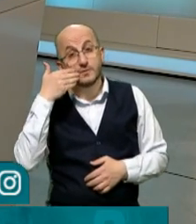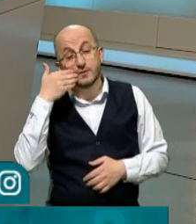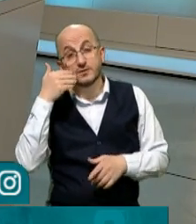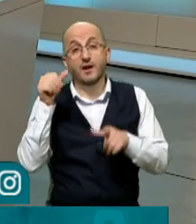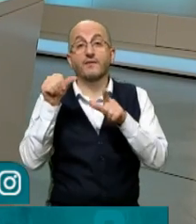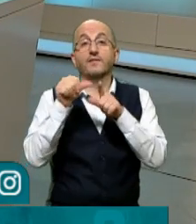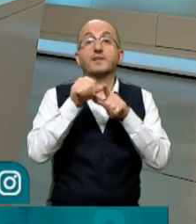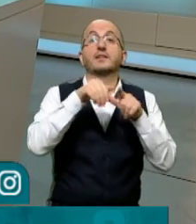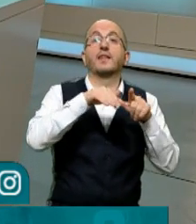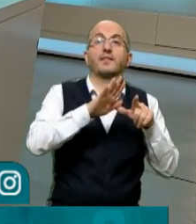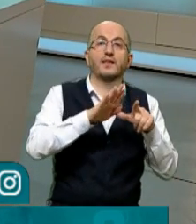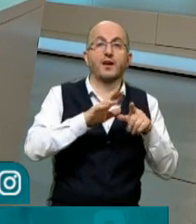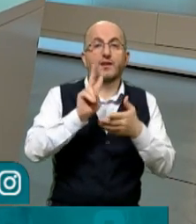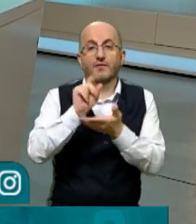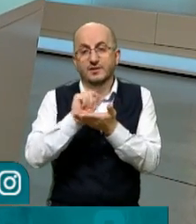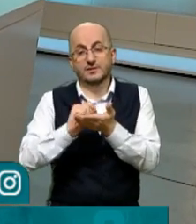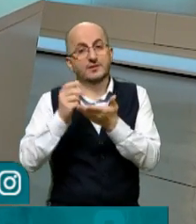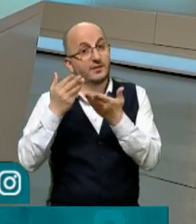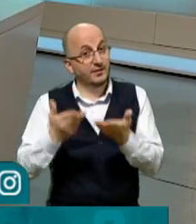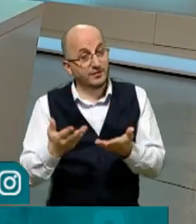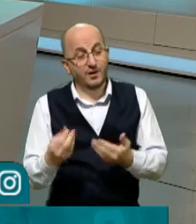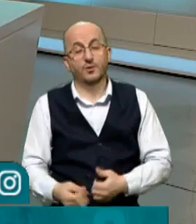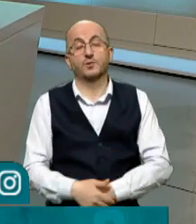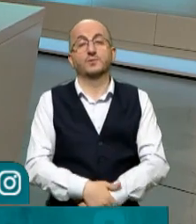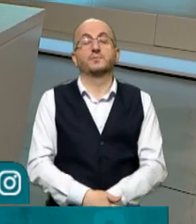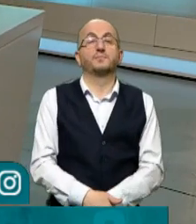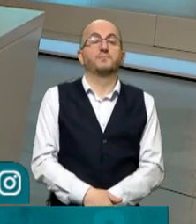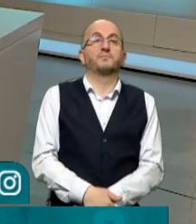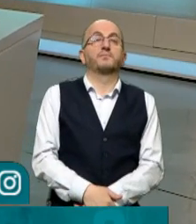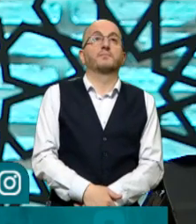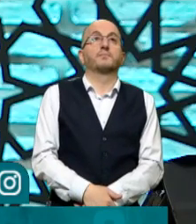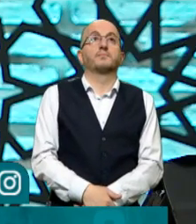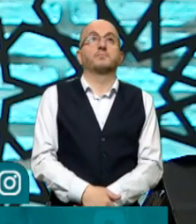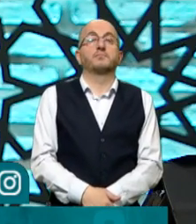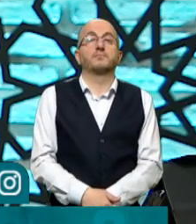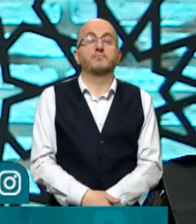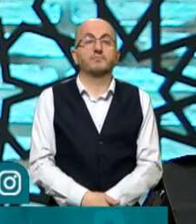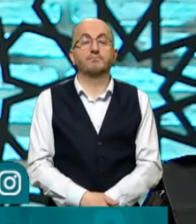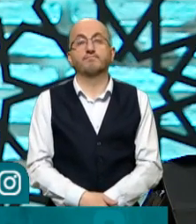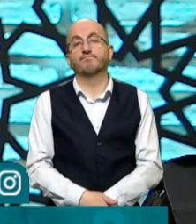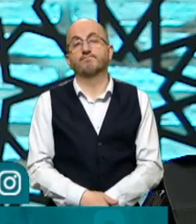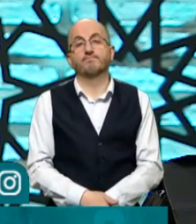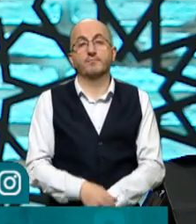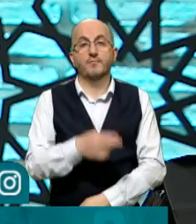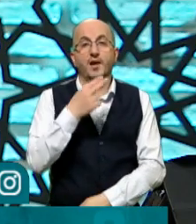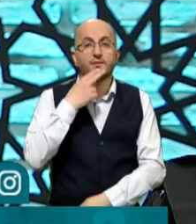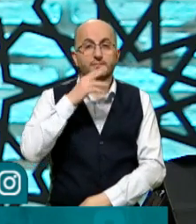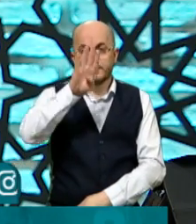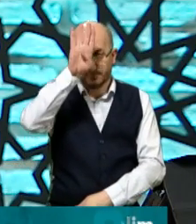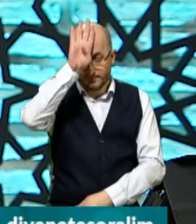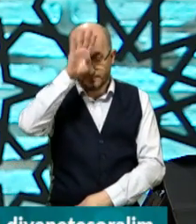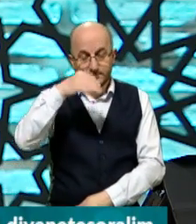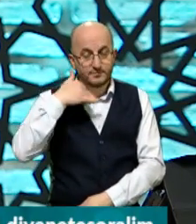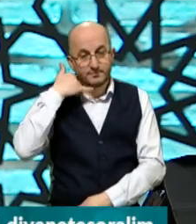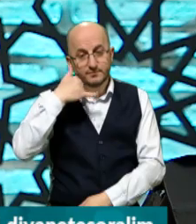fidye değil ya vasiyet geçerlidir. Peki. Teşekkür ederiz. Dilek Hanım bizi İstanbul'dan aramış efendim. Hoş